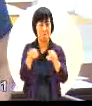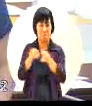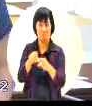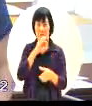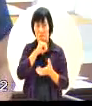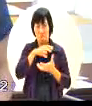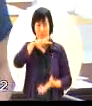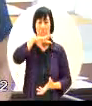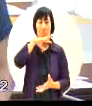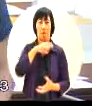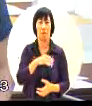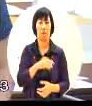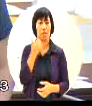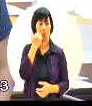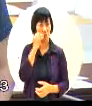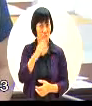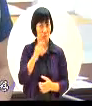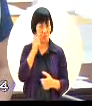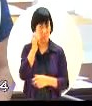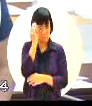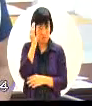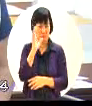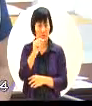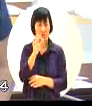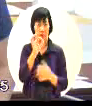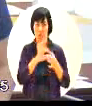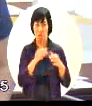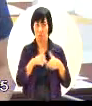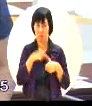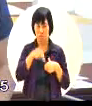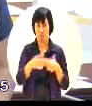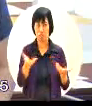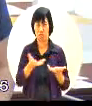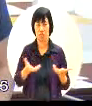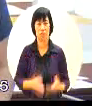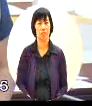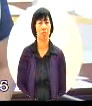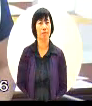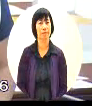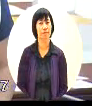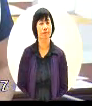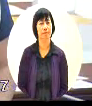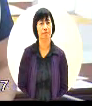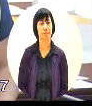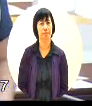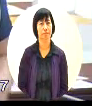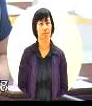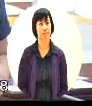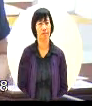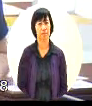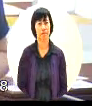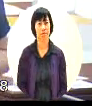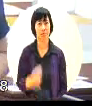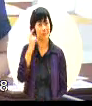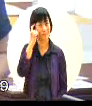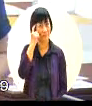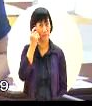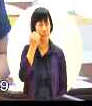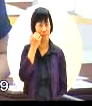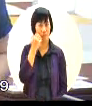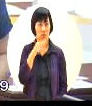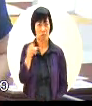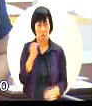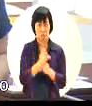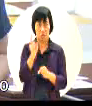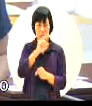是毋是咱政府有针对着即块有咧关心无？所以我希望讲咱即个用意吼，啊，我哪有百姓知